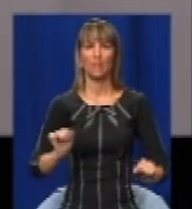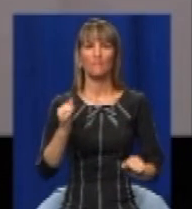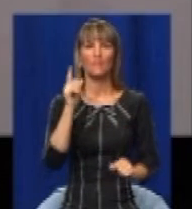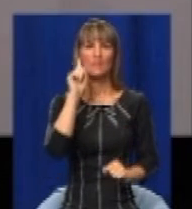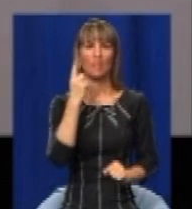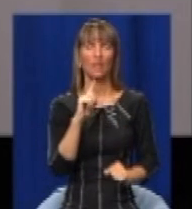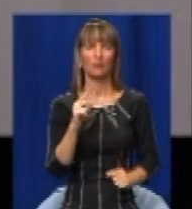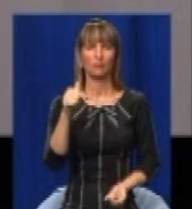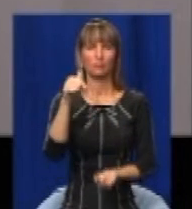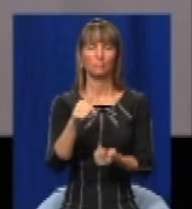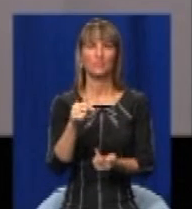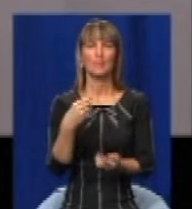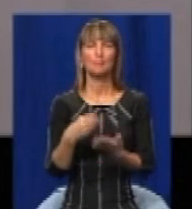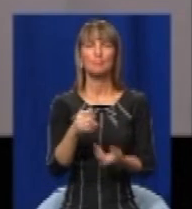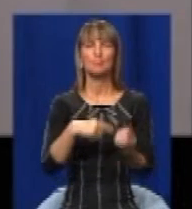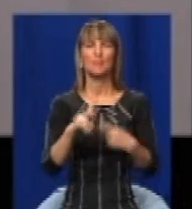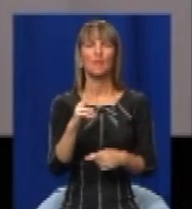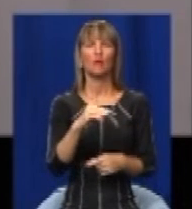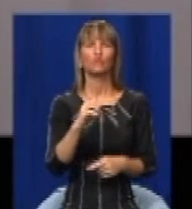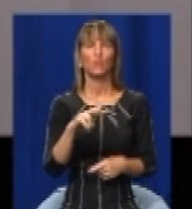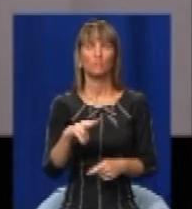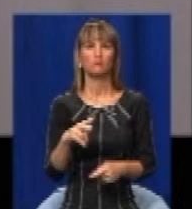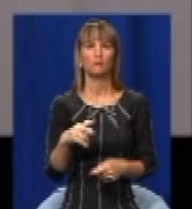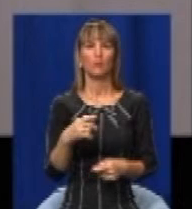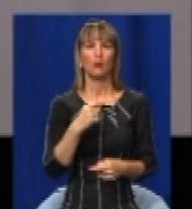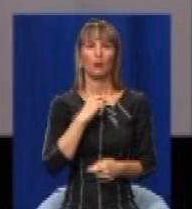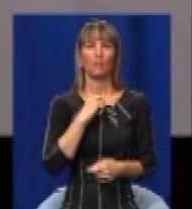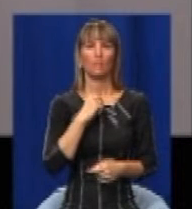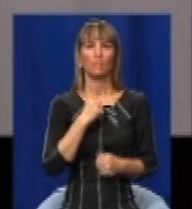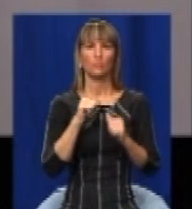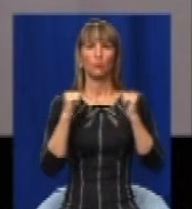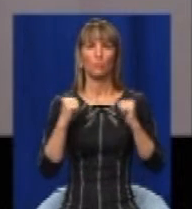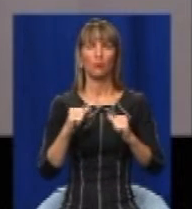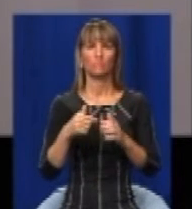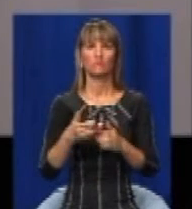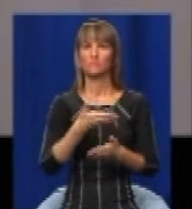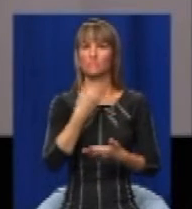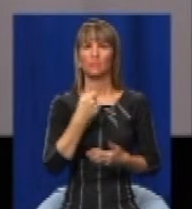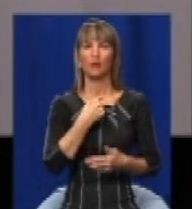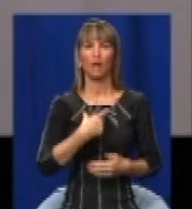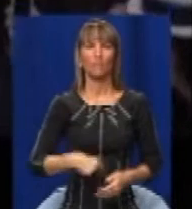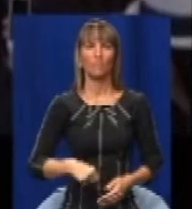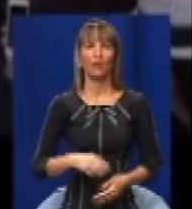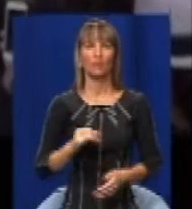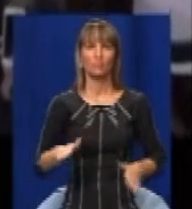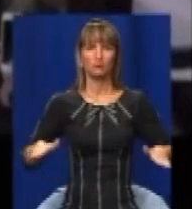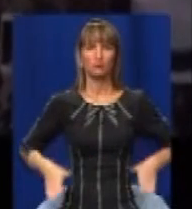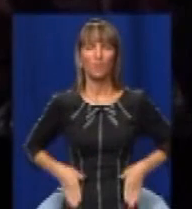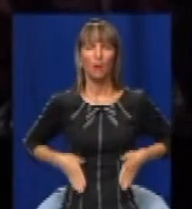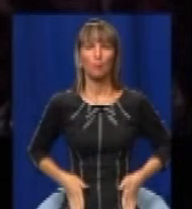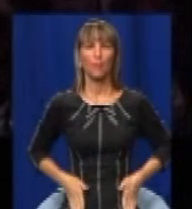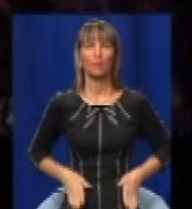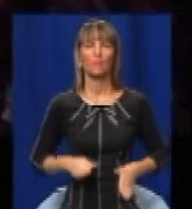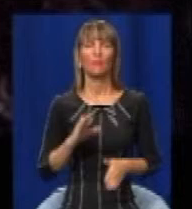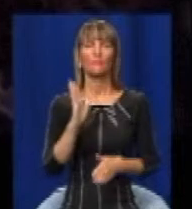гама. Бізнес-кежуал допускає розстебнуту зверху сорочку, відсутність краватки, накладні кишені. У стилі